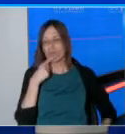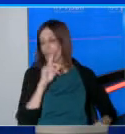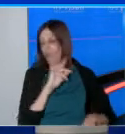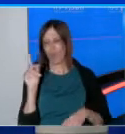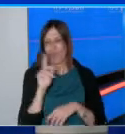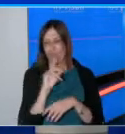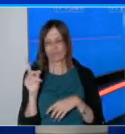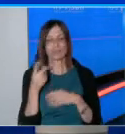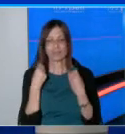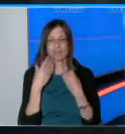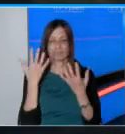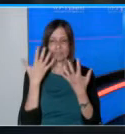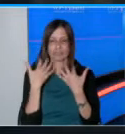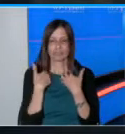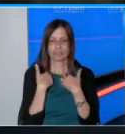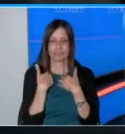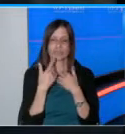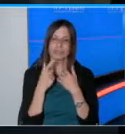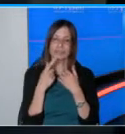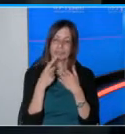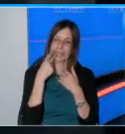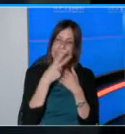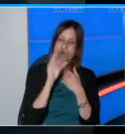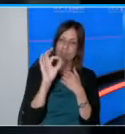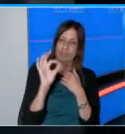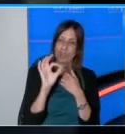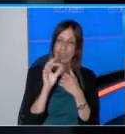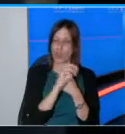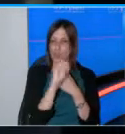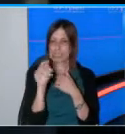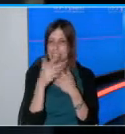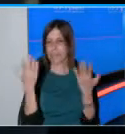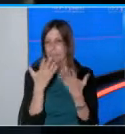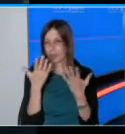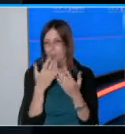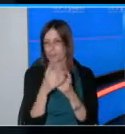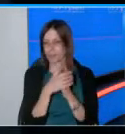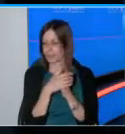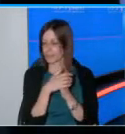ברונו, בוא תן לי רגע את הזווית שלך על העניין הזה. מה קורה?